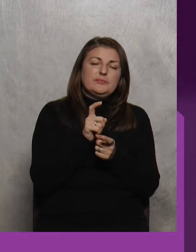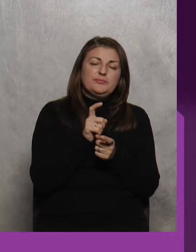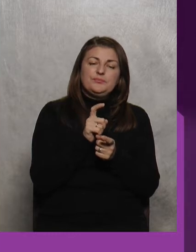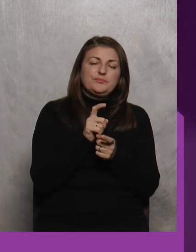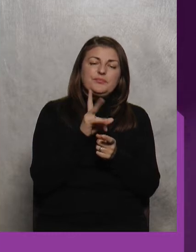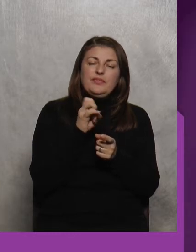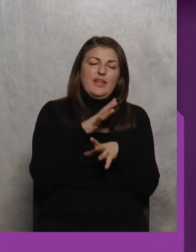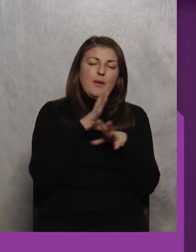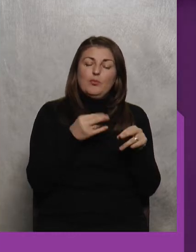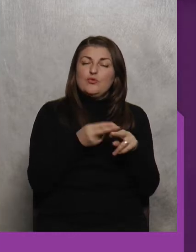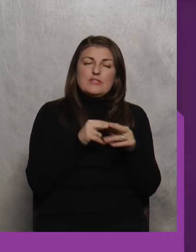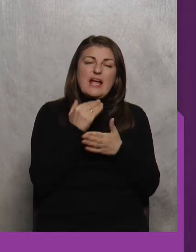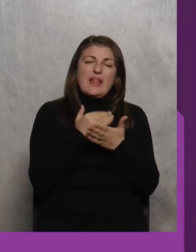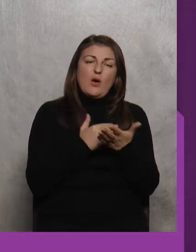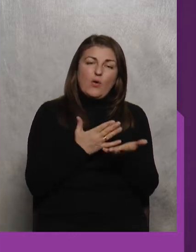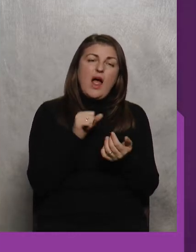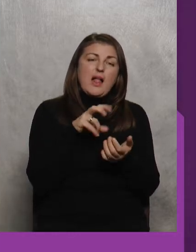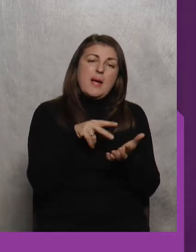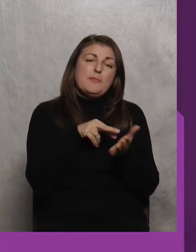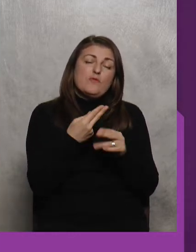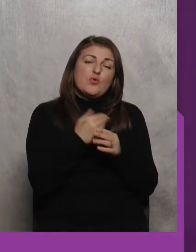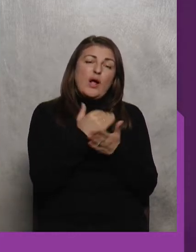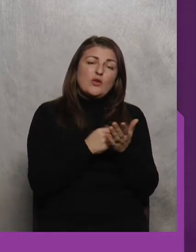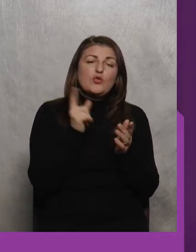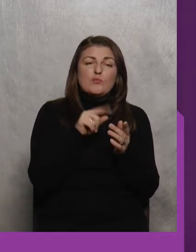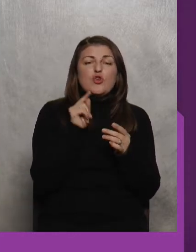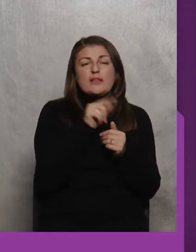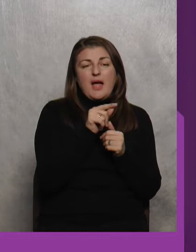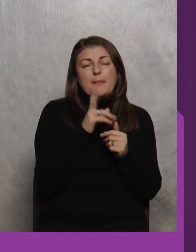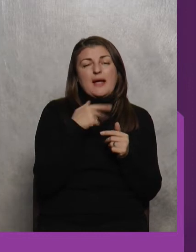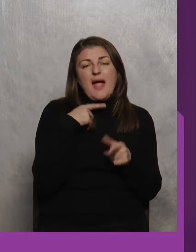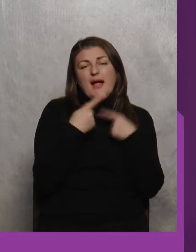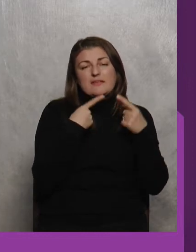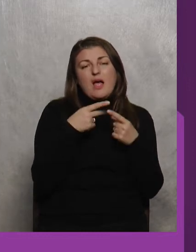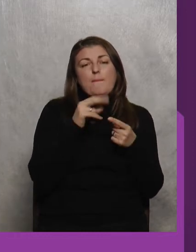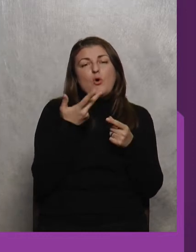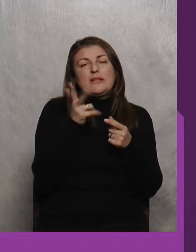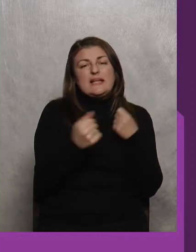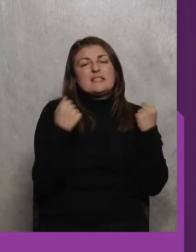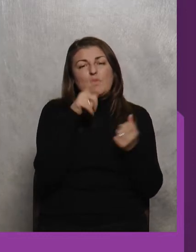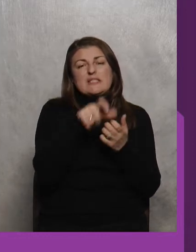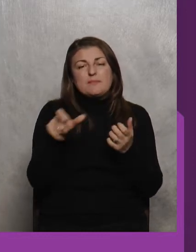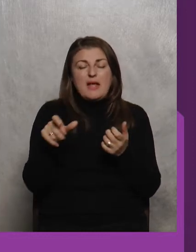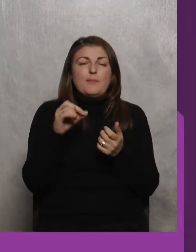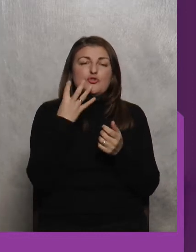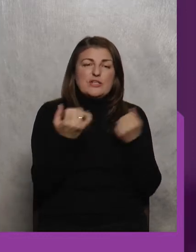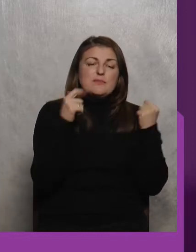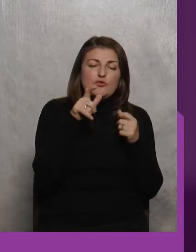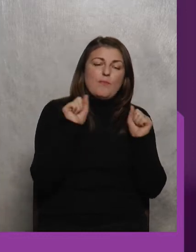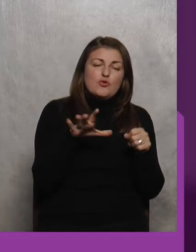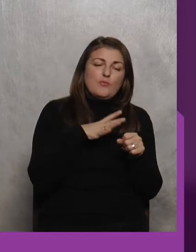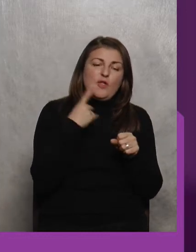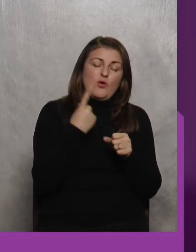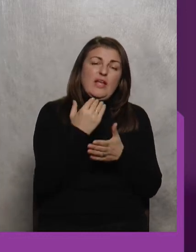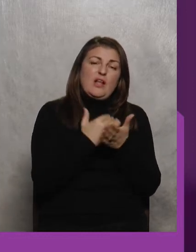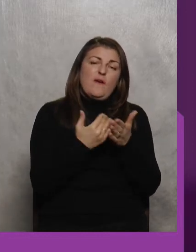не будучи в цій категорії, але пішов в цю категорію, тому що там, як я казав, по 3 спортсмена, по 4 спортсмена може бути в одній категорії